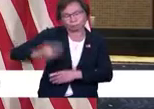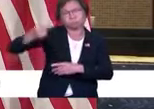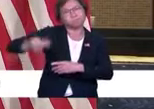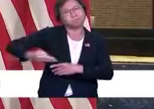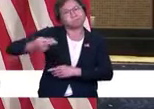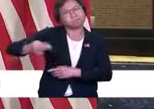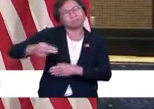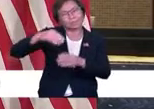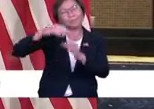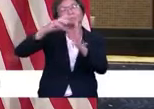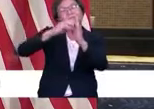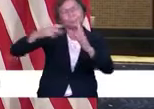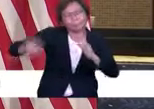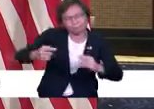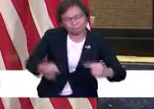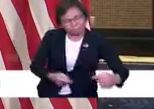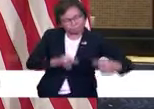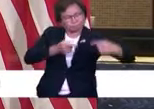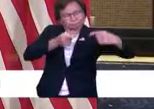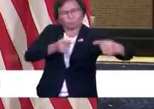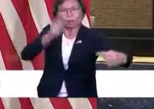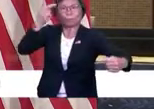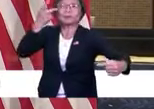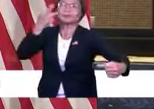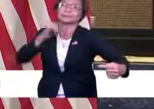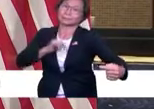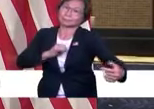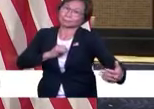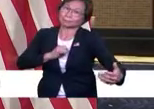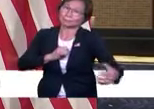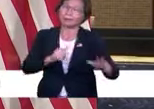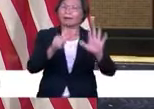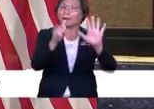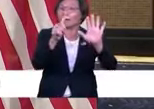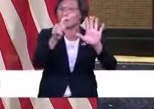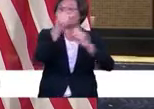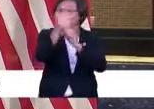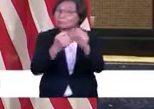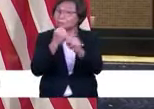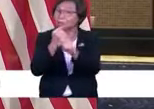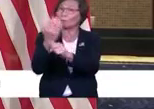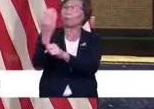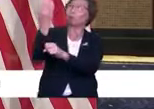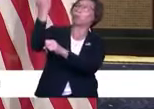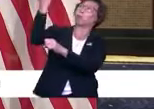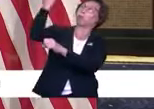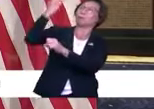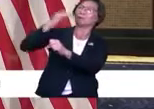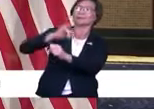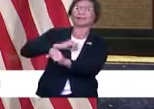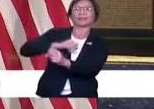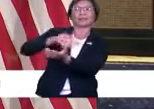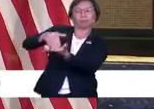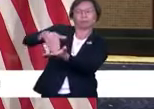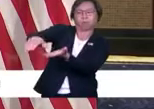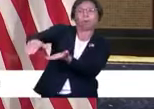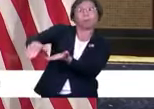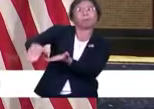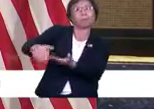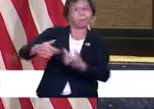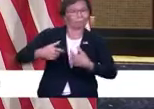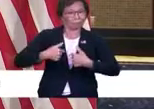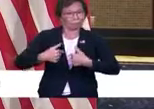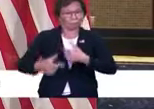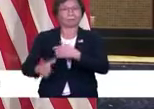perjuangan politik saya B6 tahun yang lalu saya dipecat dari pada